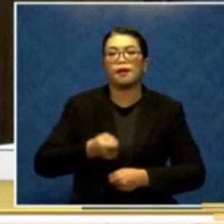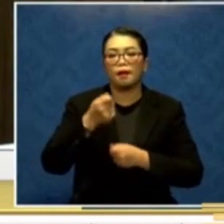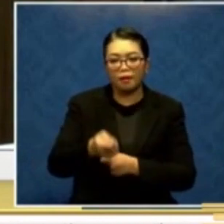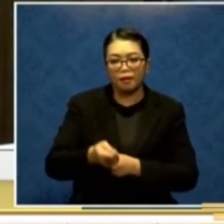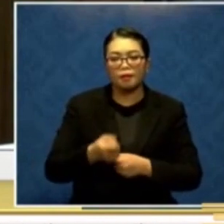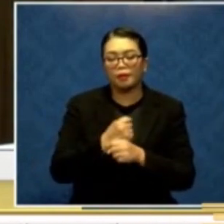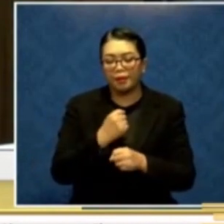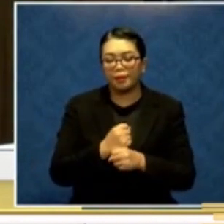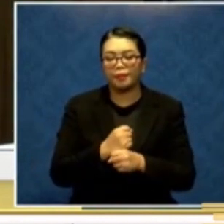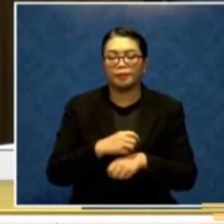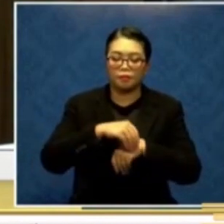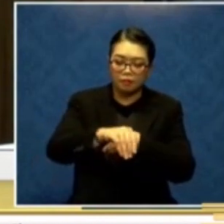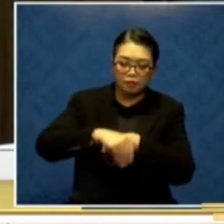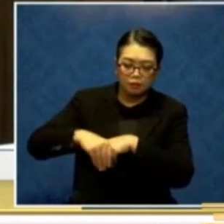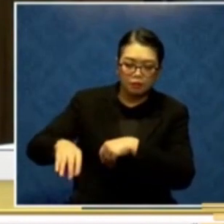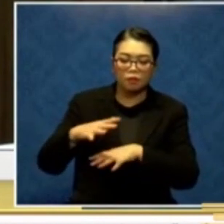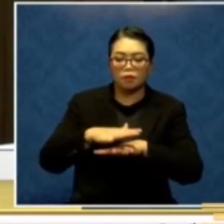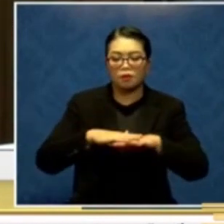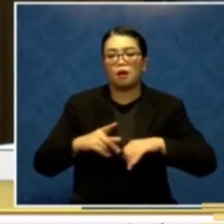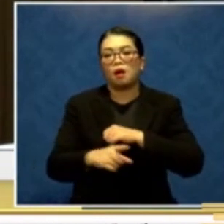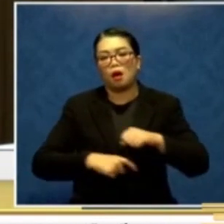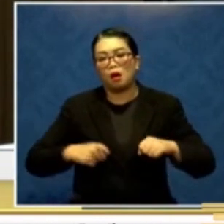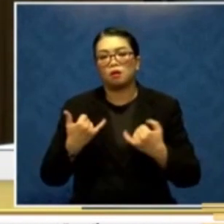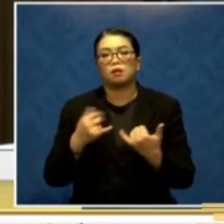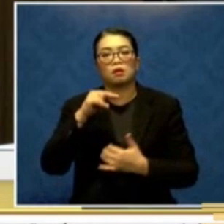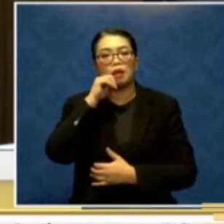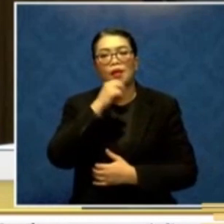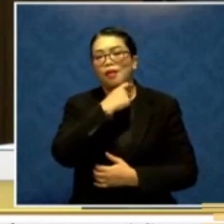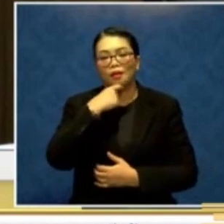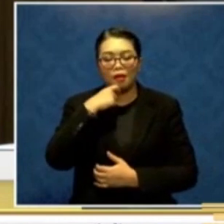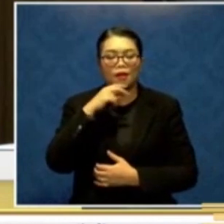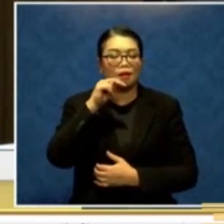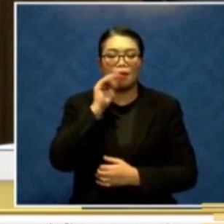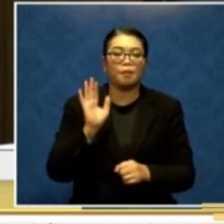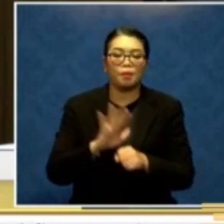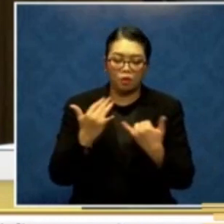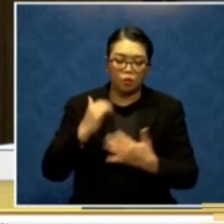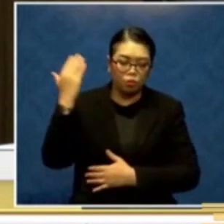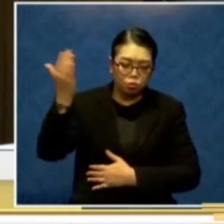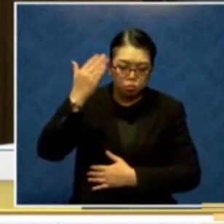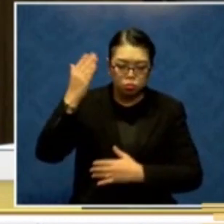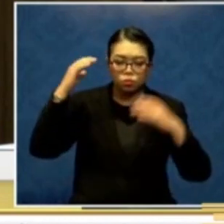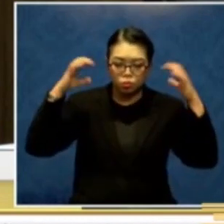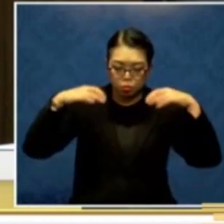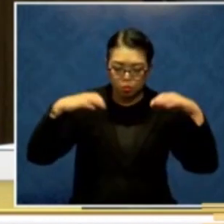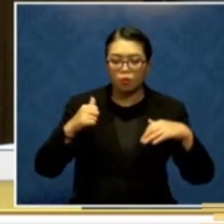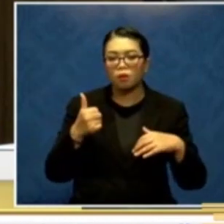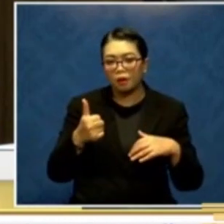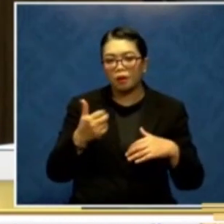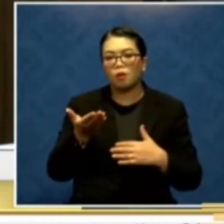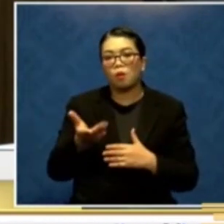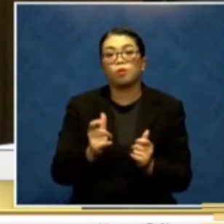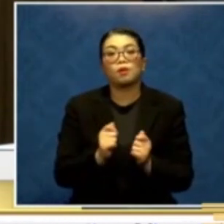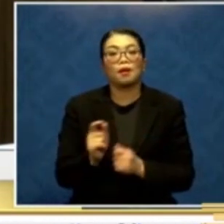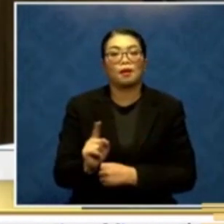โยเฉพาะพี่น้องที่เป็นเกสตกรธรนาป bitcoin ข้าวนะครับท่ประฐานครัขนานี้ ดนฟาโออกาเป็ใจครับจึงขอ